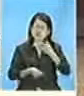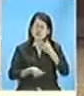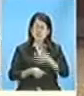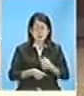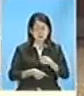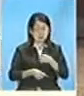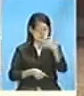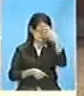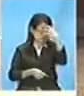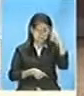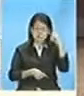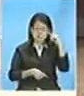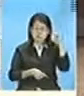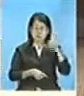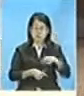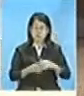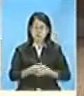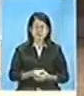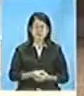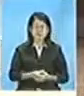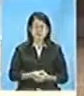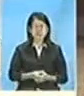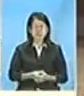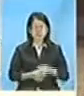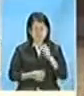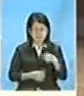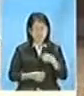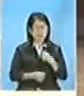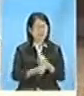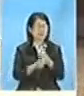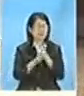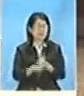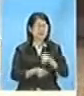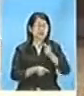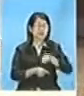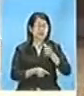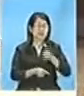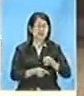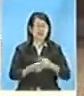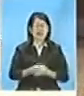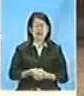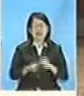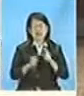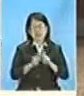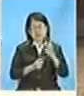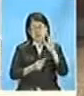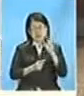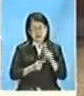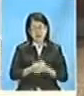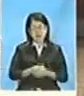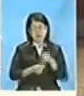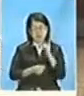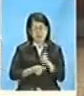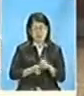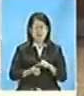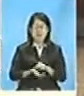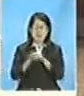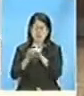นไม่เป็นนะครับโดยยึดหลักตรงนี้เอาไว้ประการที่สามจะต้องเป็นนักบริ